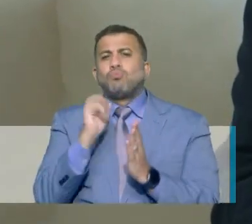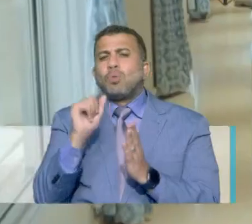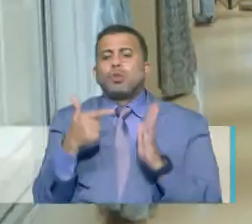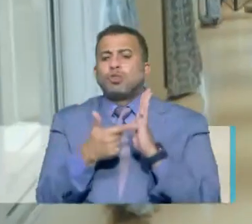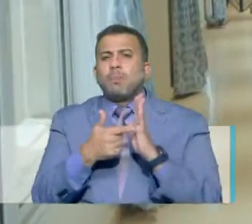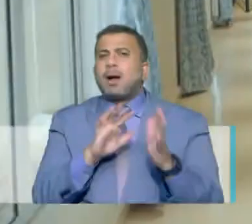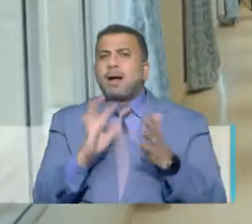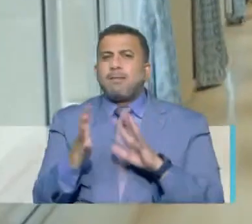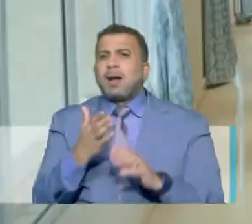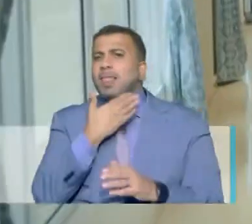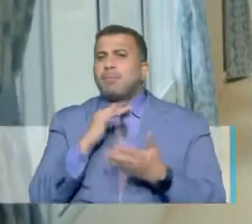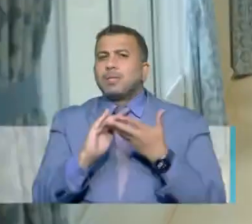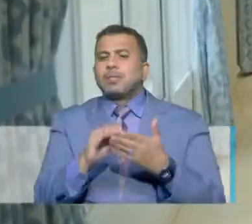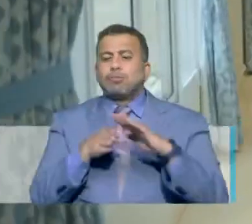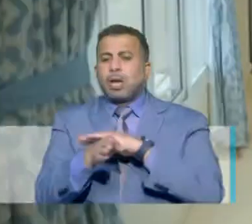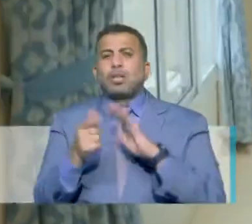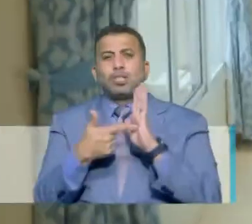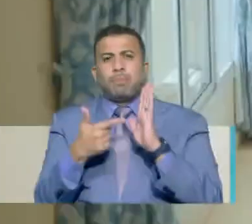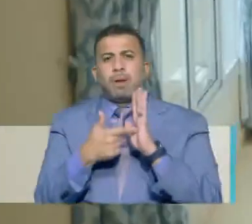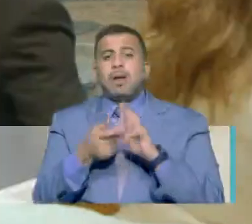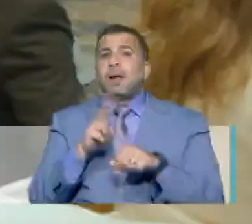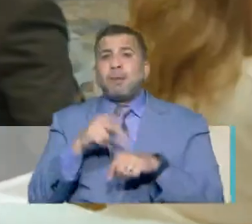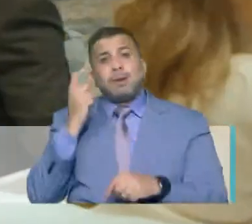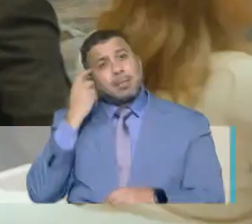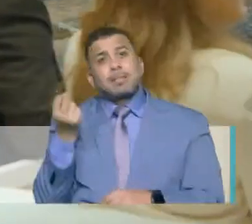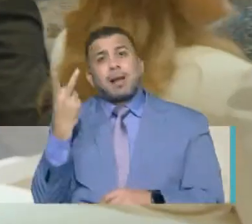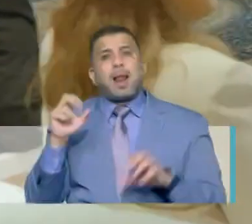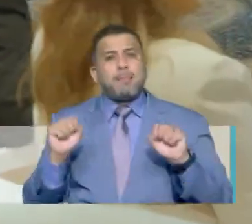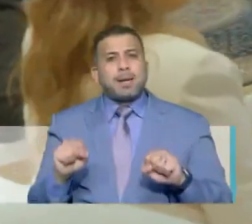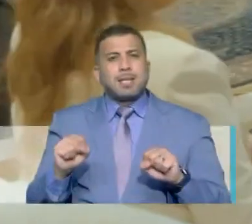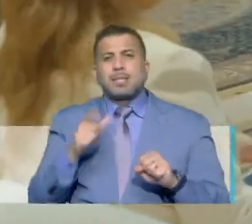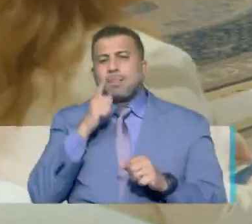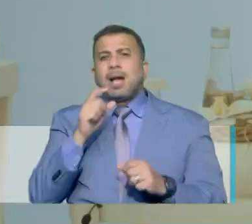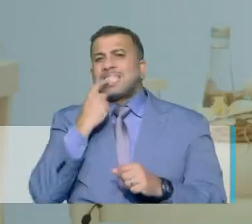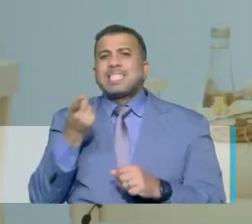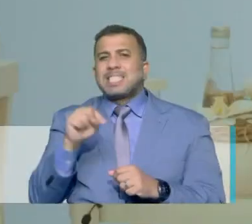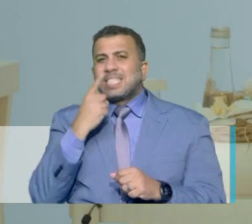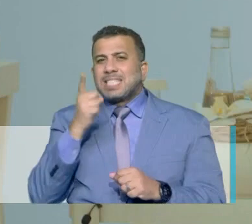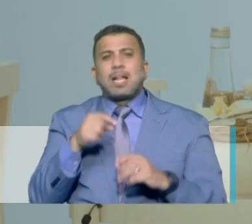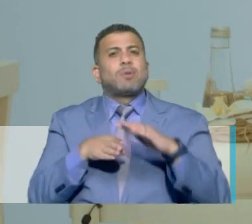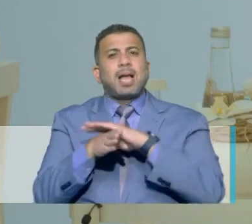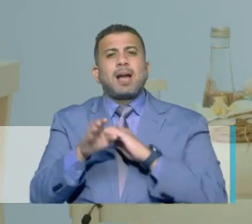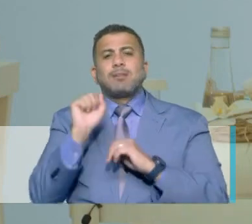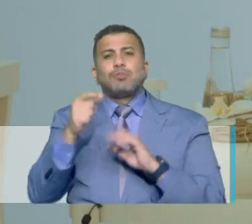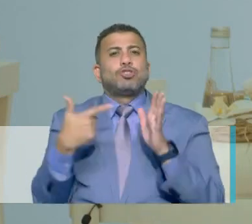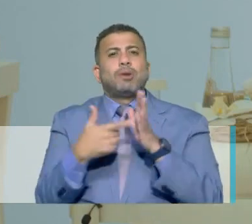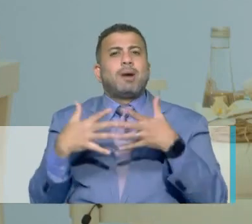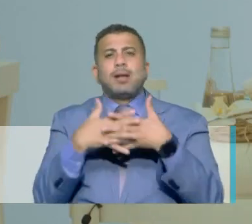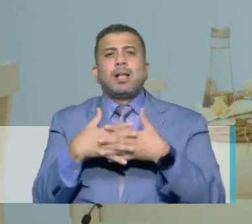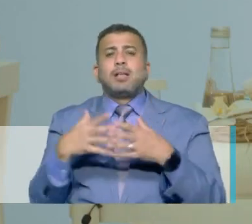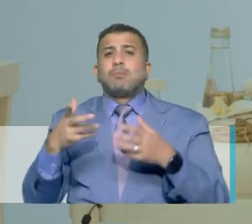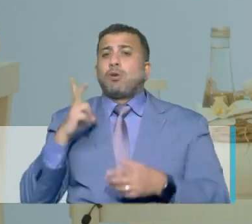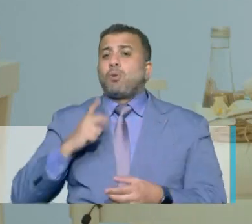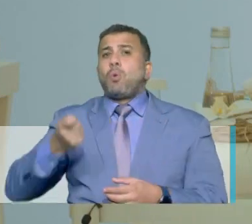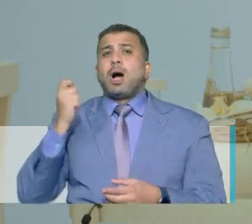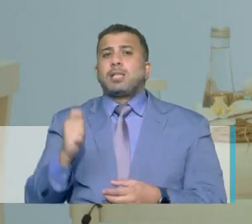الاكاديميه وخدمات الحرم الجامعي كما اقترح المجلس اقامه حدث سنوي داخل الحرم الجامعي